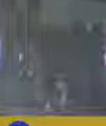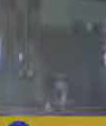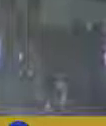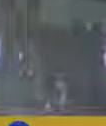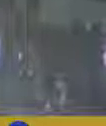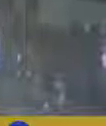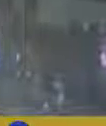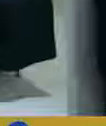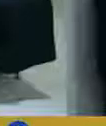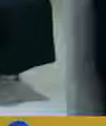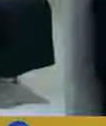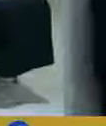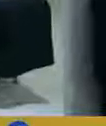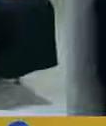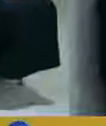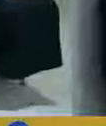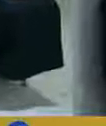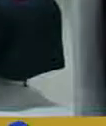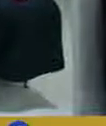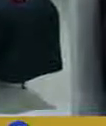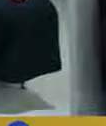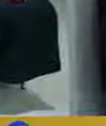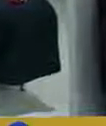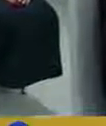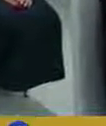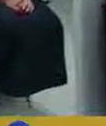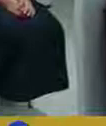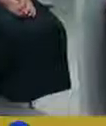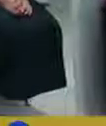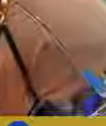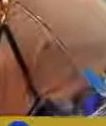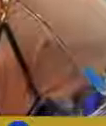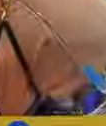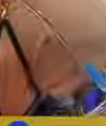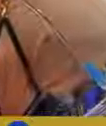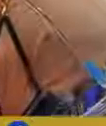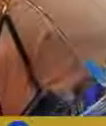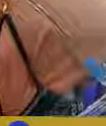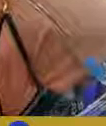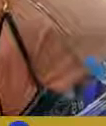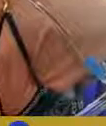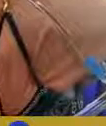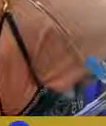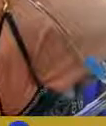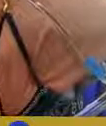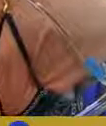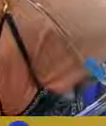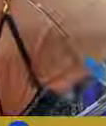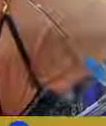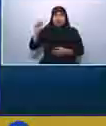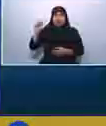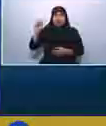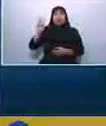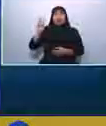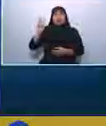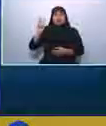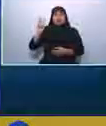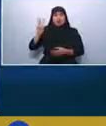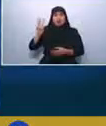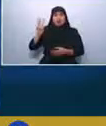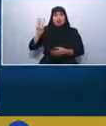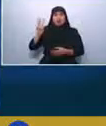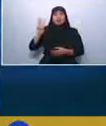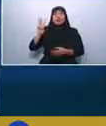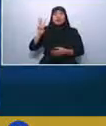pengadilan tingkat banding dan tingkat pertama sewilayah hukum DKI Jakarta, sidang pleno istimewa ini juga dihadiri oleh